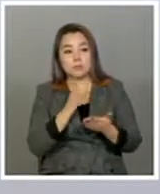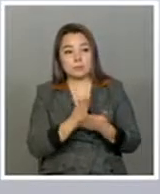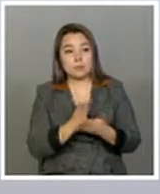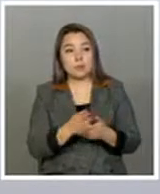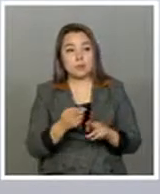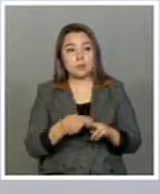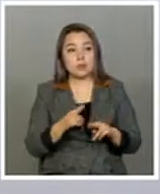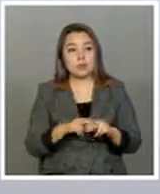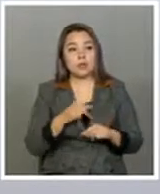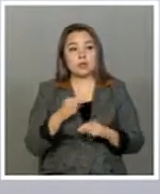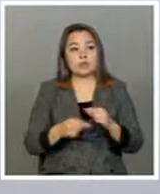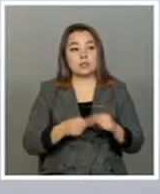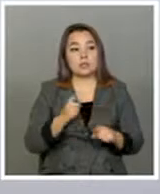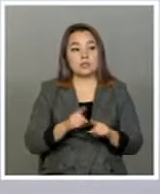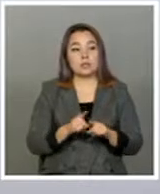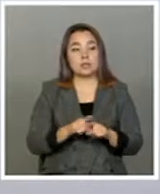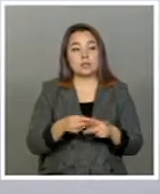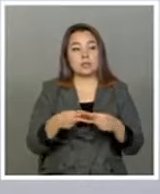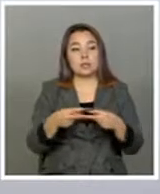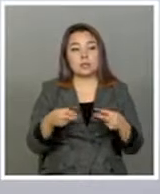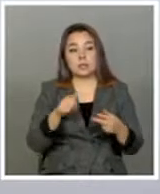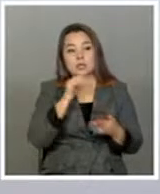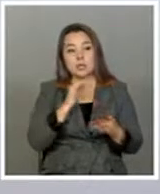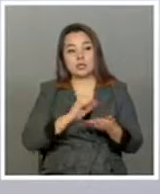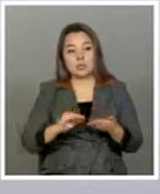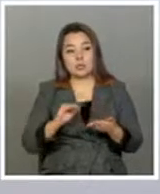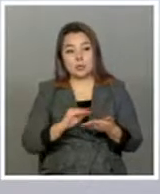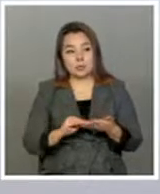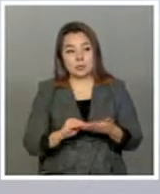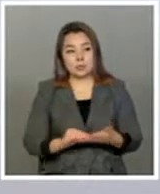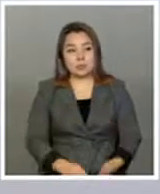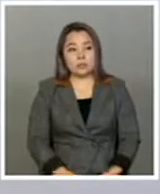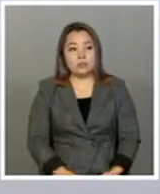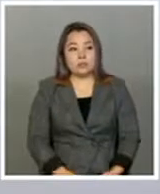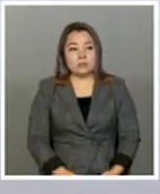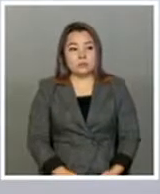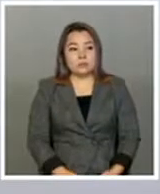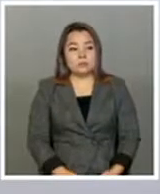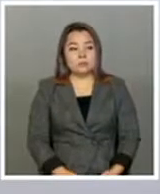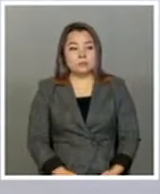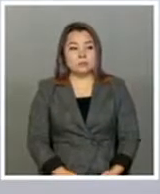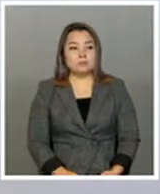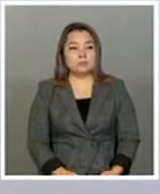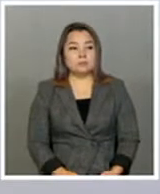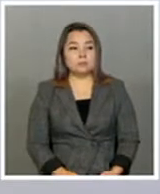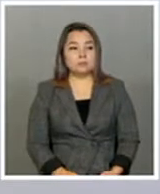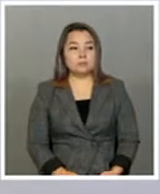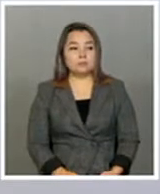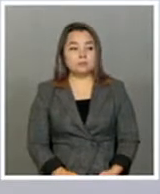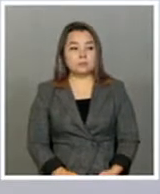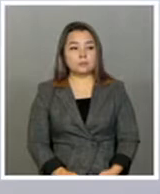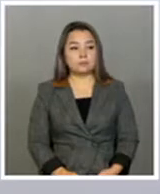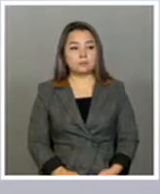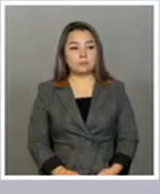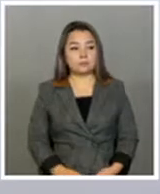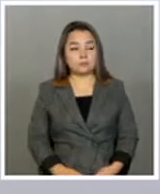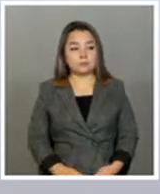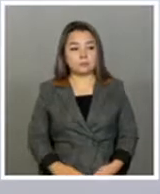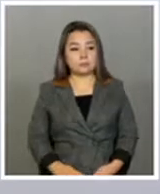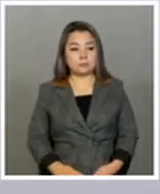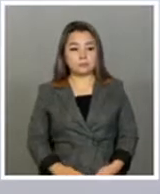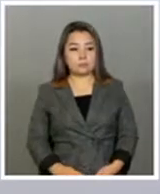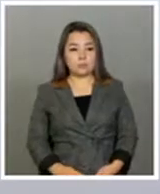Демек, келесі теңдеуді жазамыз. 6 көбейтілген q-дің 4 дәрежесі тең 2